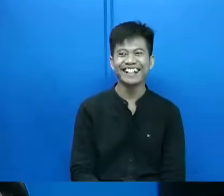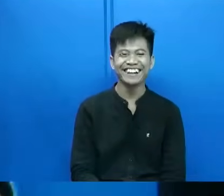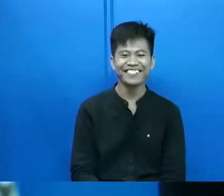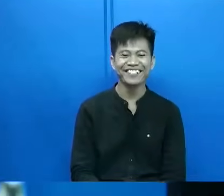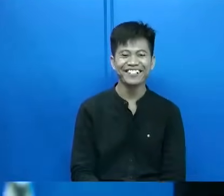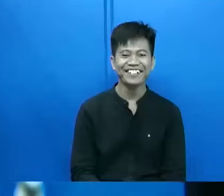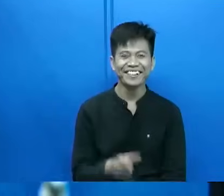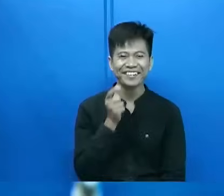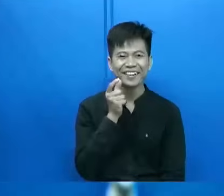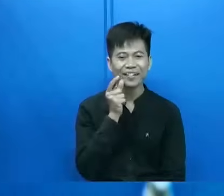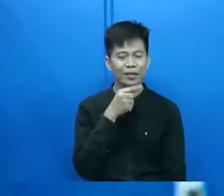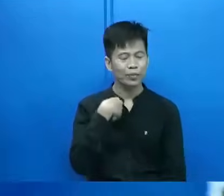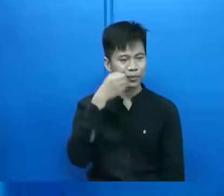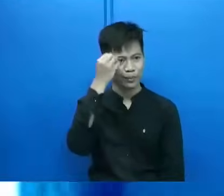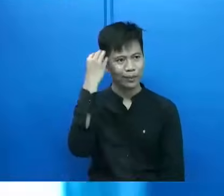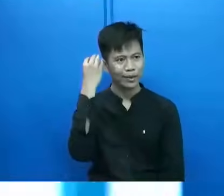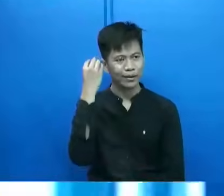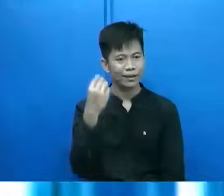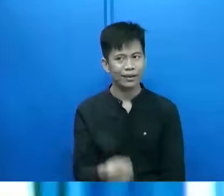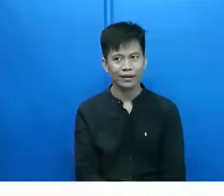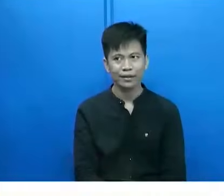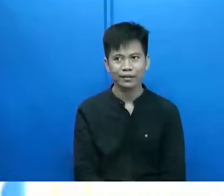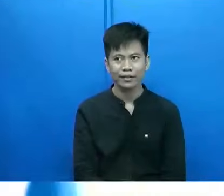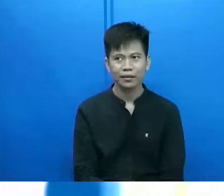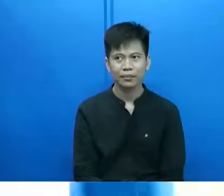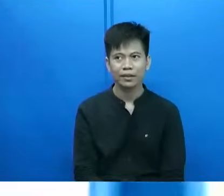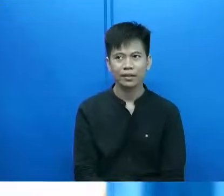Inna lil muttaqina mafaza.